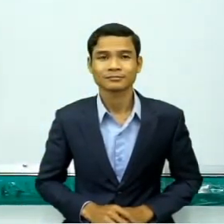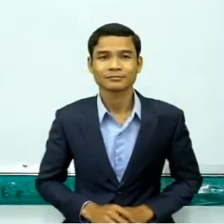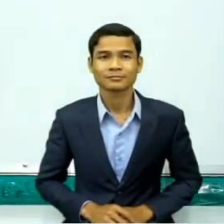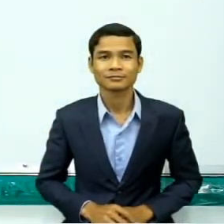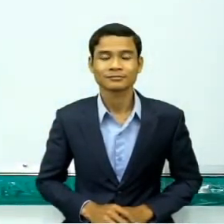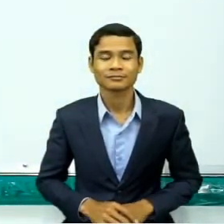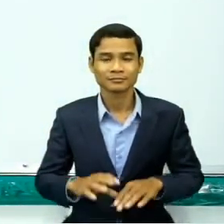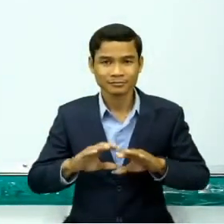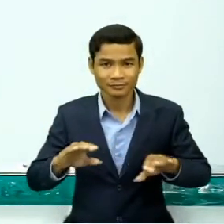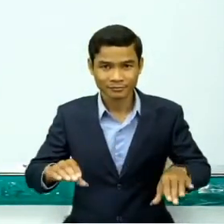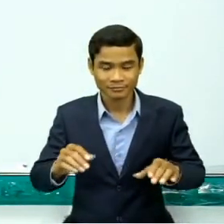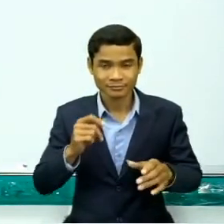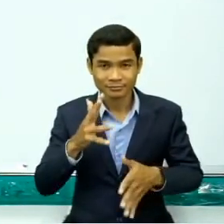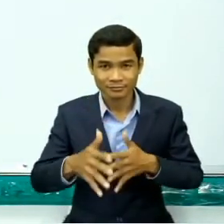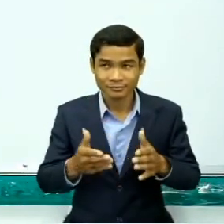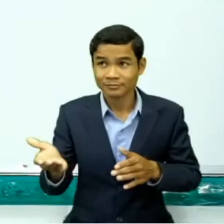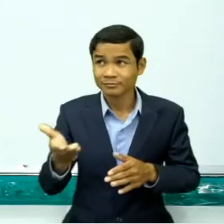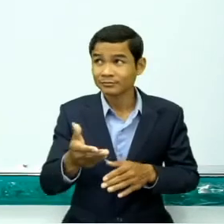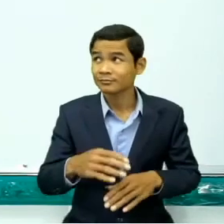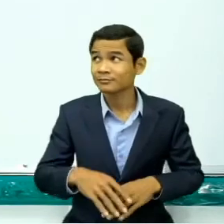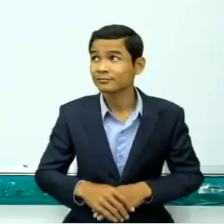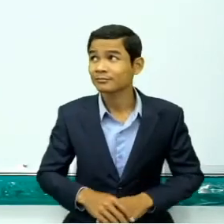Chà, con lực sắp hơi con láng.